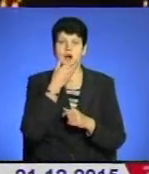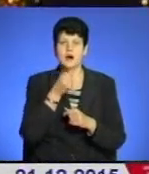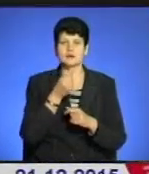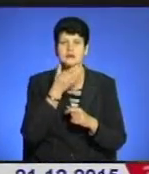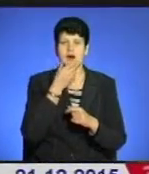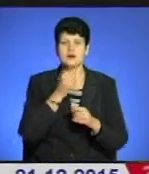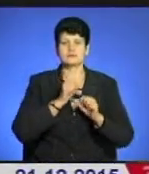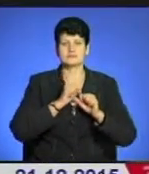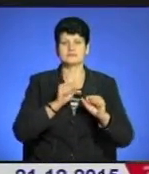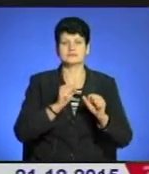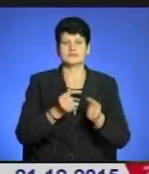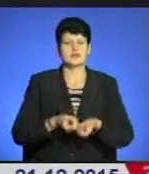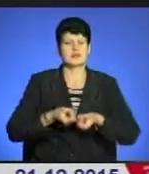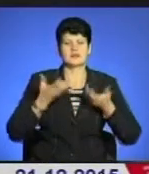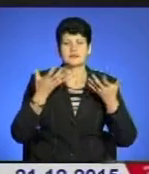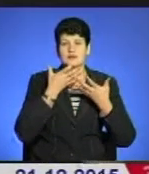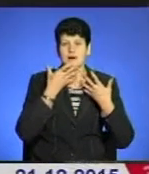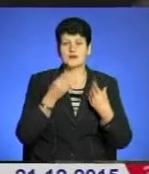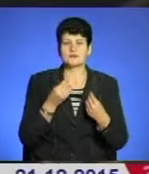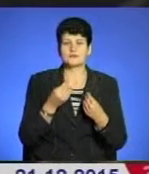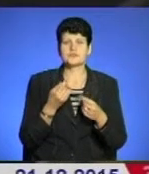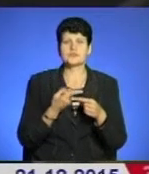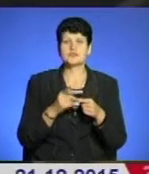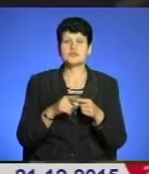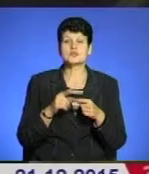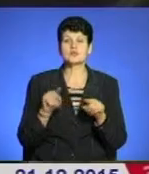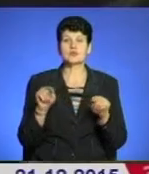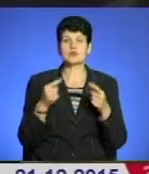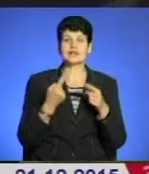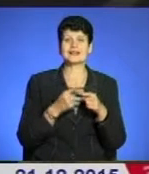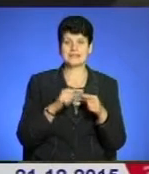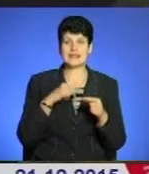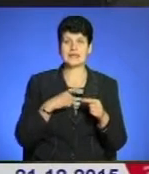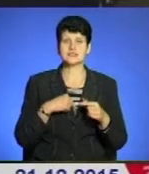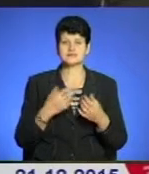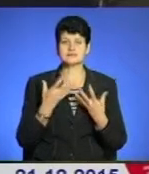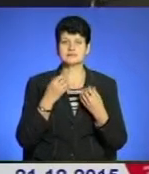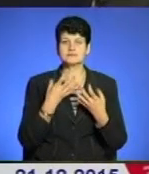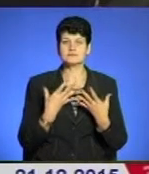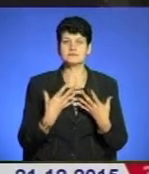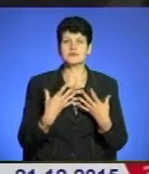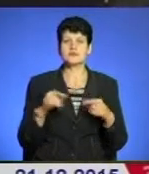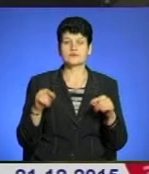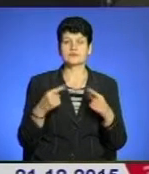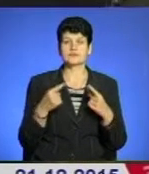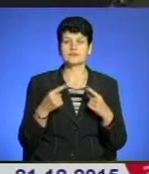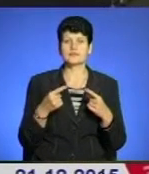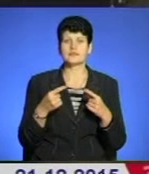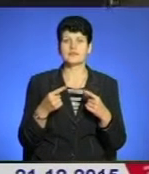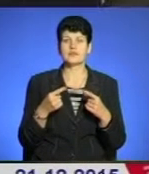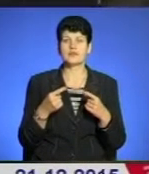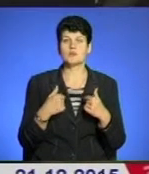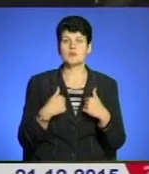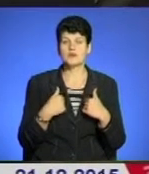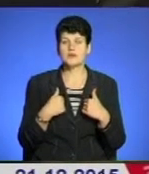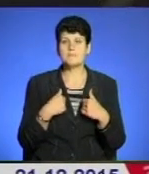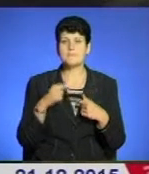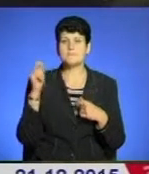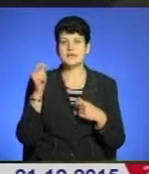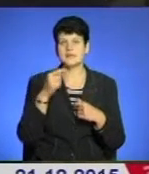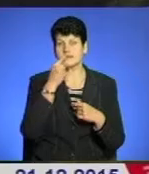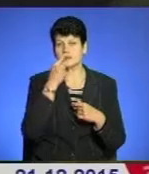патріотична, світло, ясно, дуже гарно. Чи створили це запалення ялинки вам настрій? Створила. Дуже створила, бо я якраз приїхала